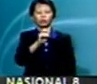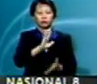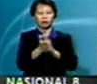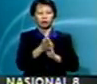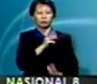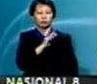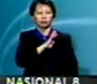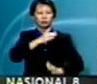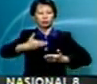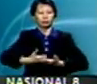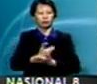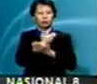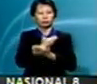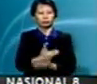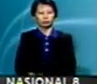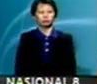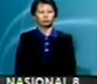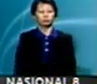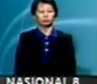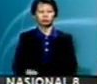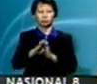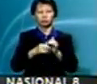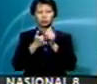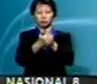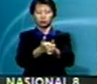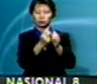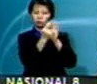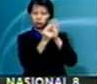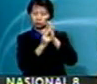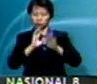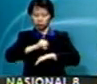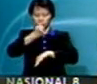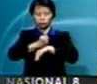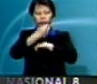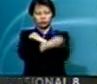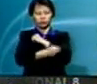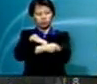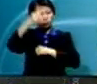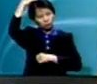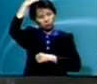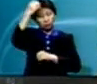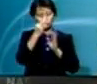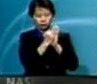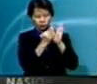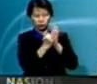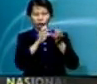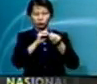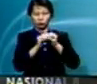Besar yang baru. Berdasarkan Undang-Undang Tubuh Negeri Selangor, Fasal